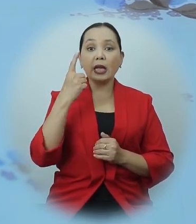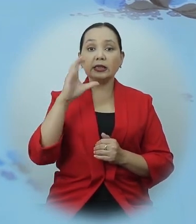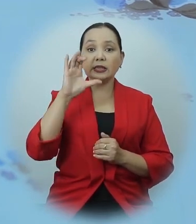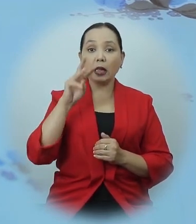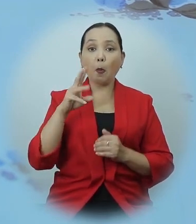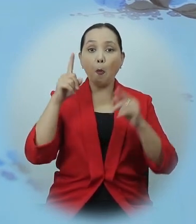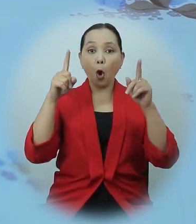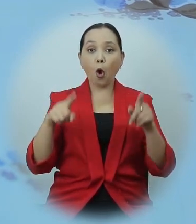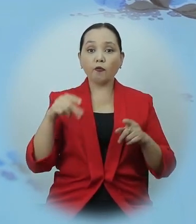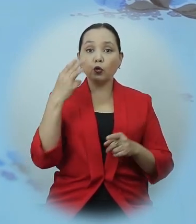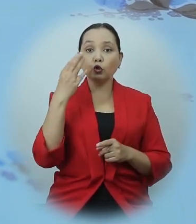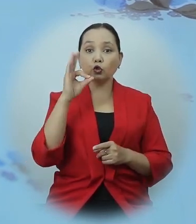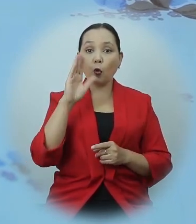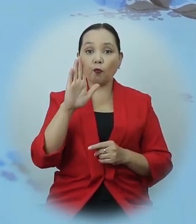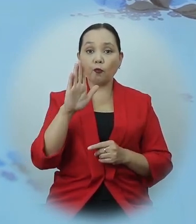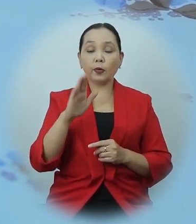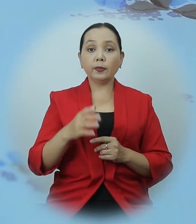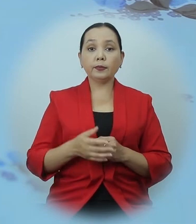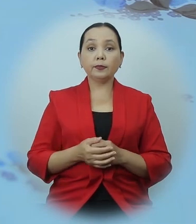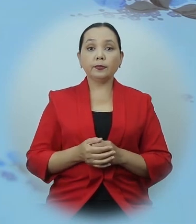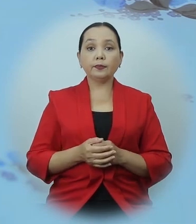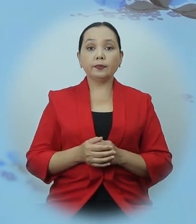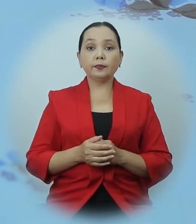сантиметр на боковой шов.